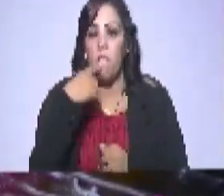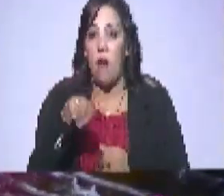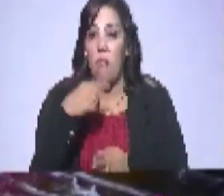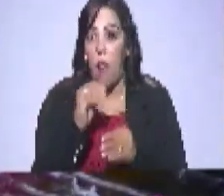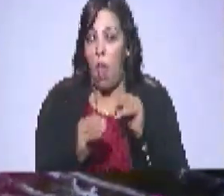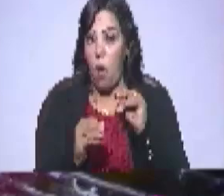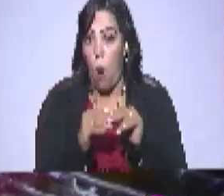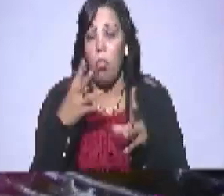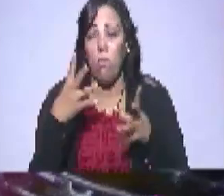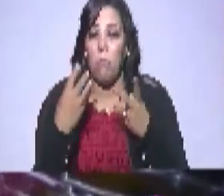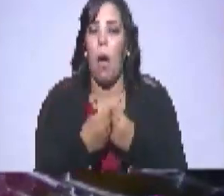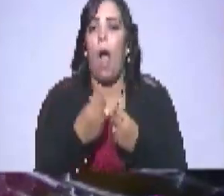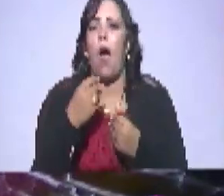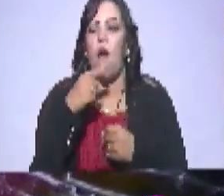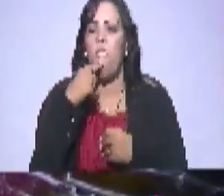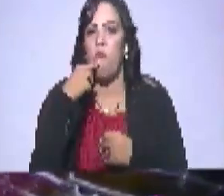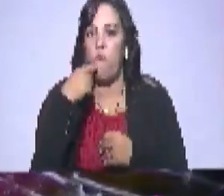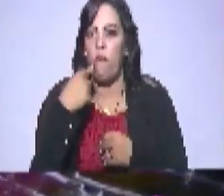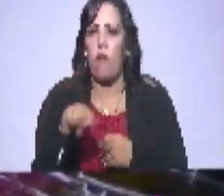اه بنعمل لها خلطه حلوه كده،